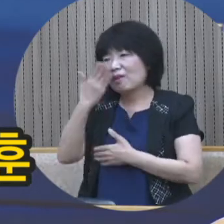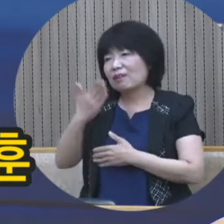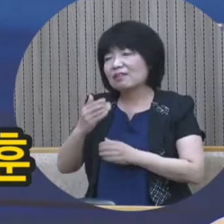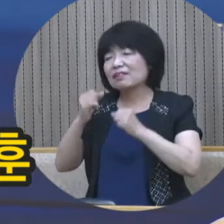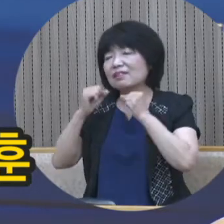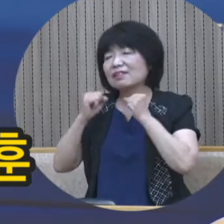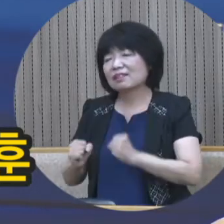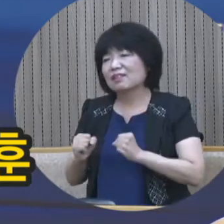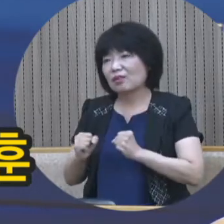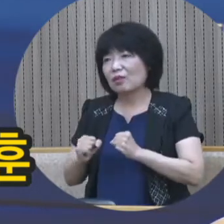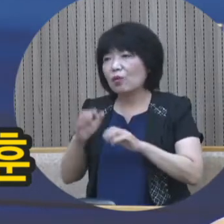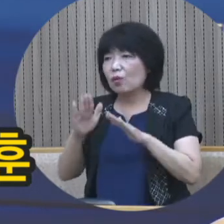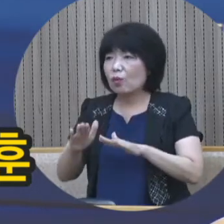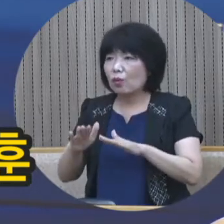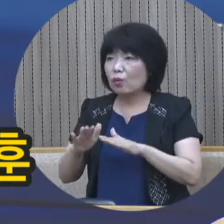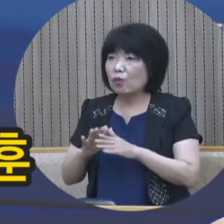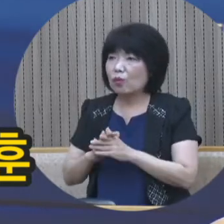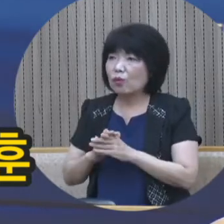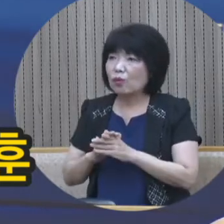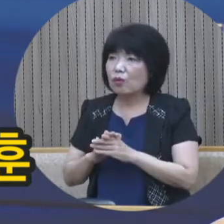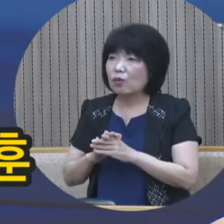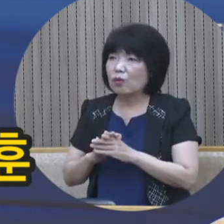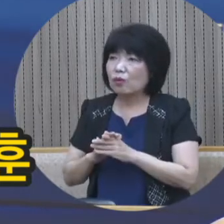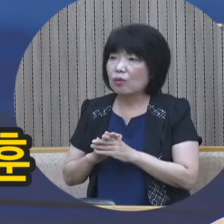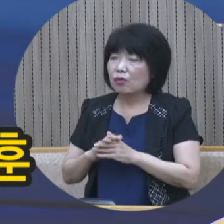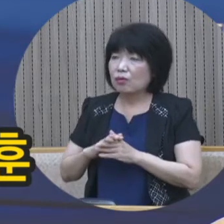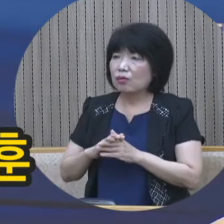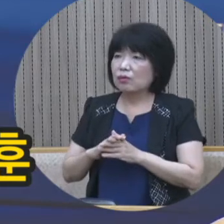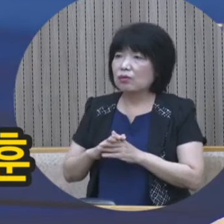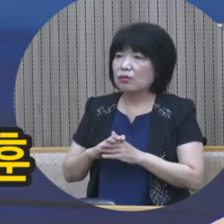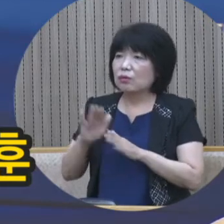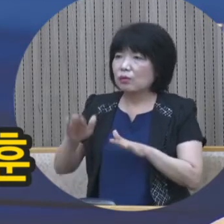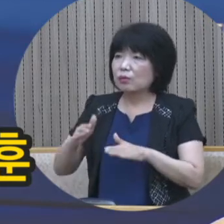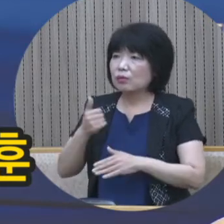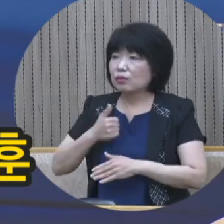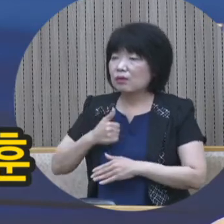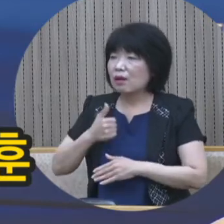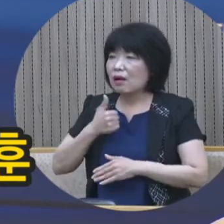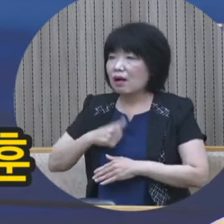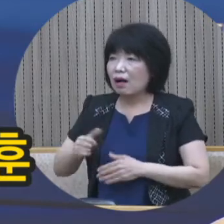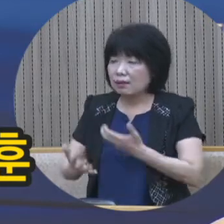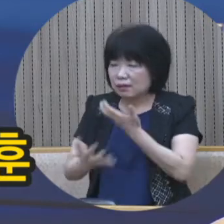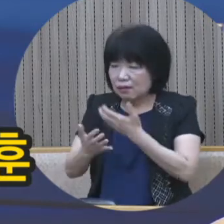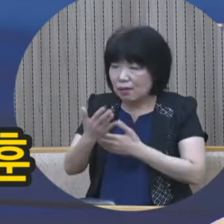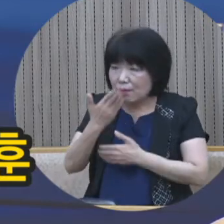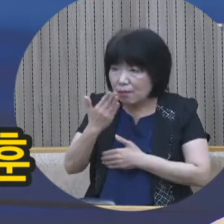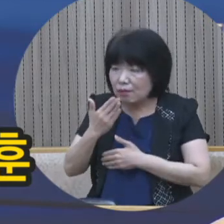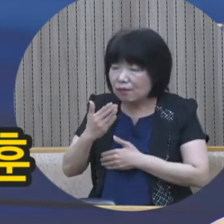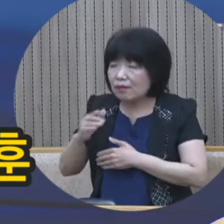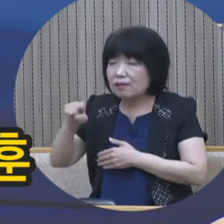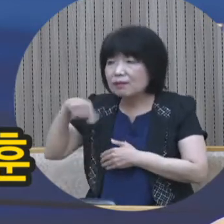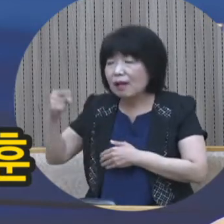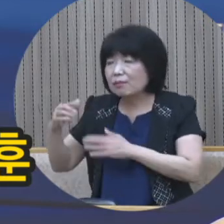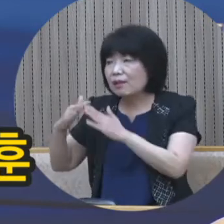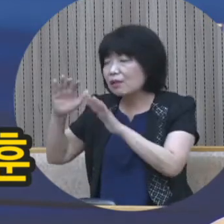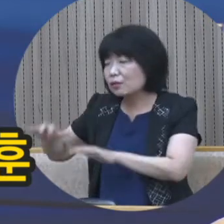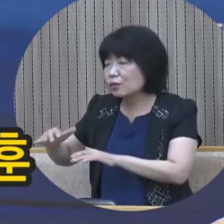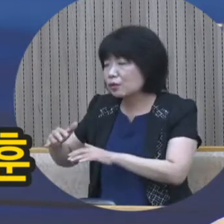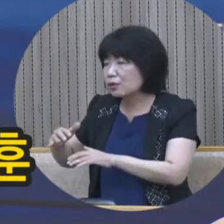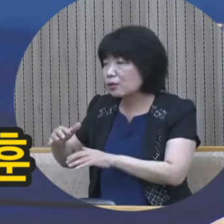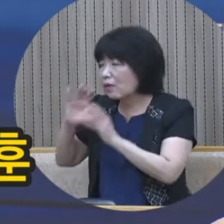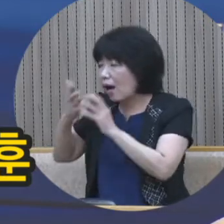그래서 오늘 우리 아이 삶아 먹었는데 내일은 옆집 아이 삶아 먹어야 할 거 아니에요. 그런데